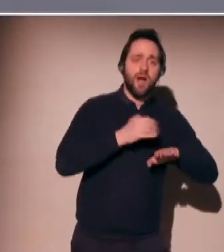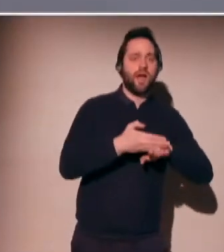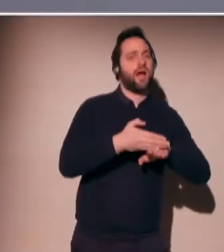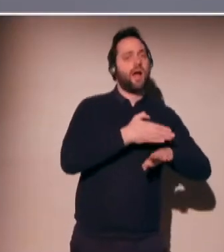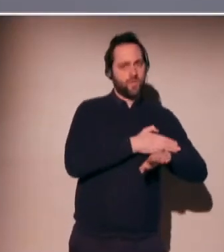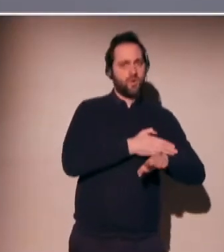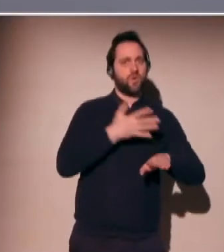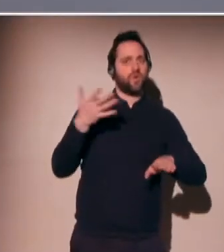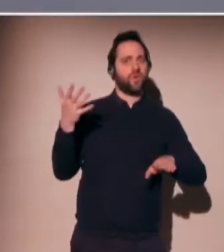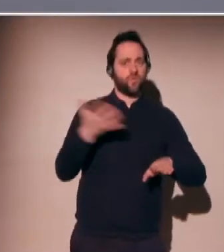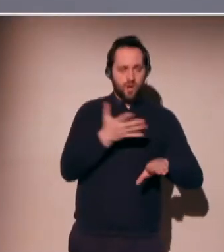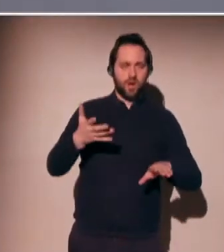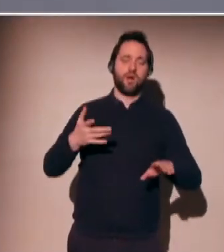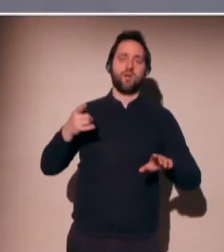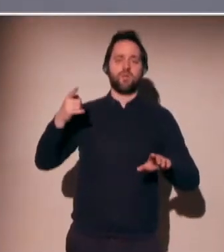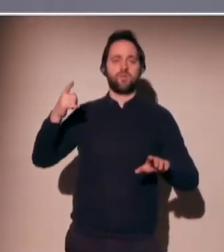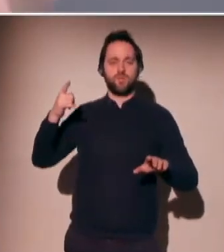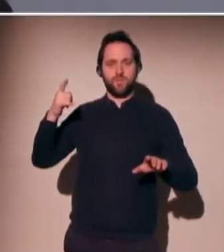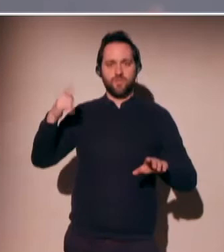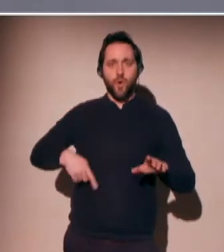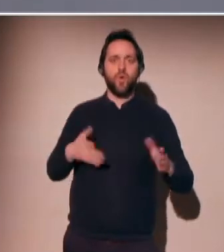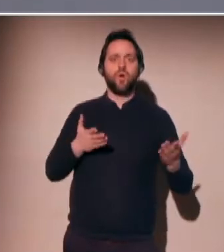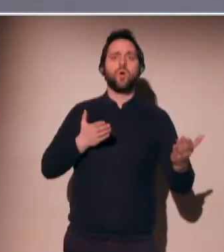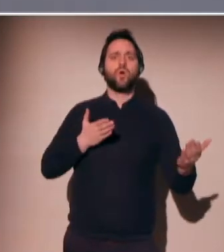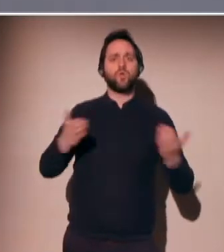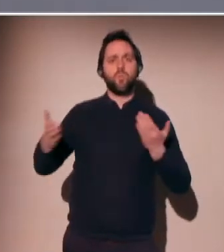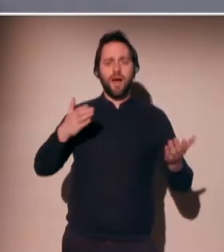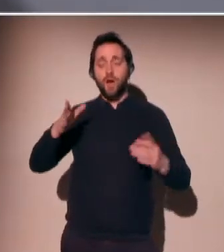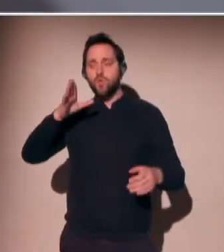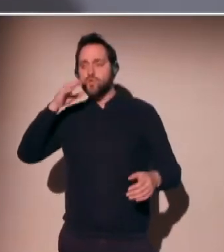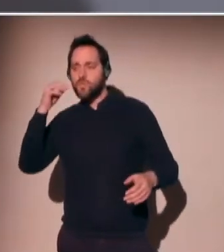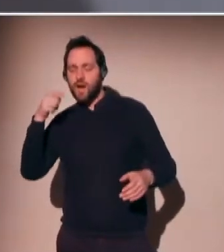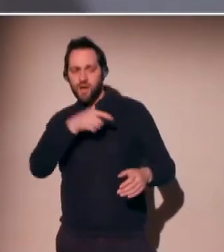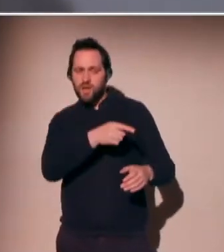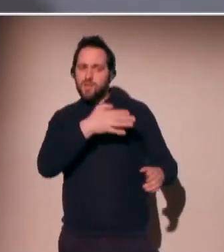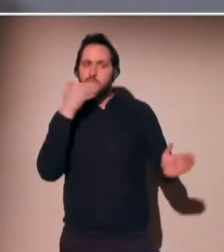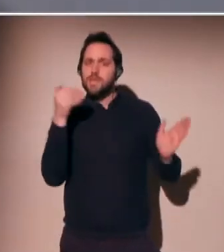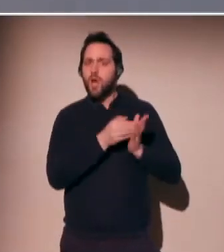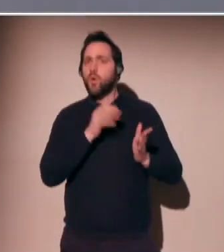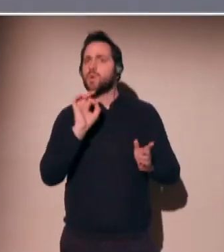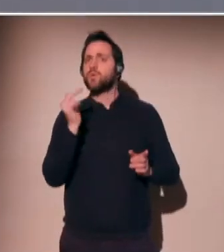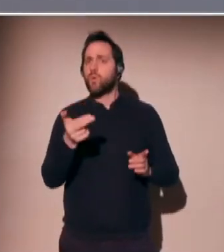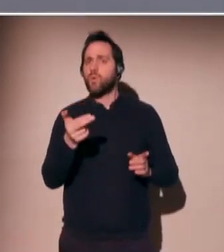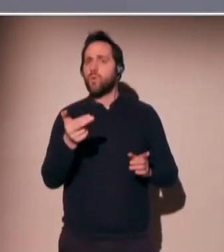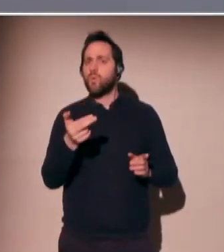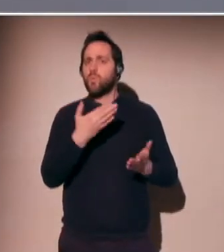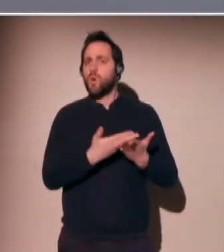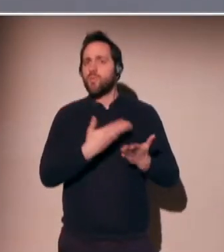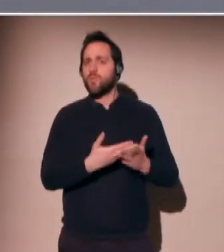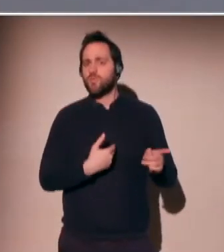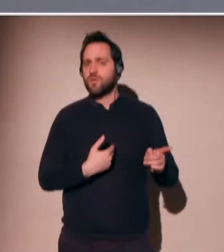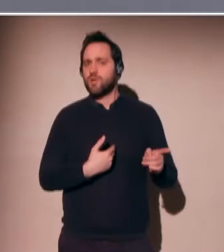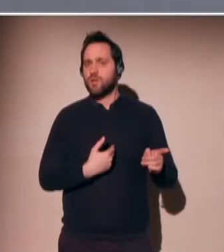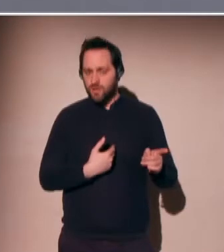preuve qu'il est plus performant, plus efficace que le processus humain. Croyez-le si vous le voulez, mais un grand nombre d'algorithmes sont en fait